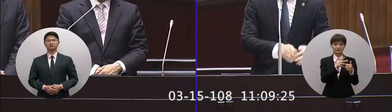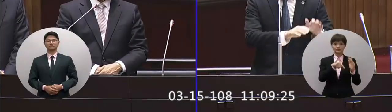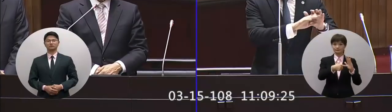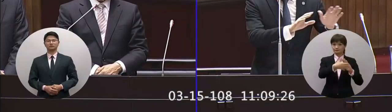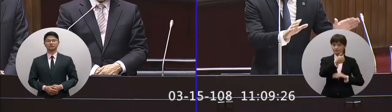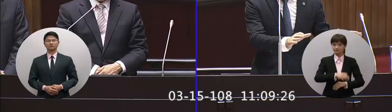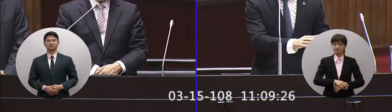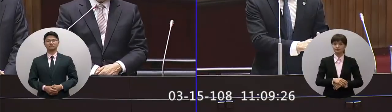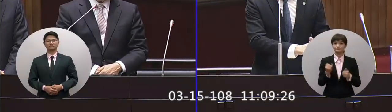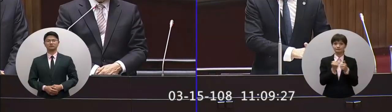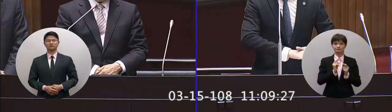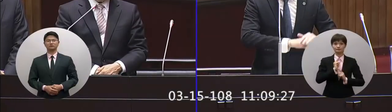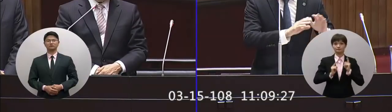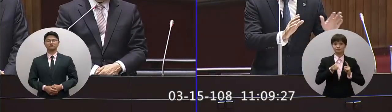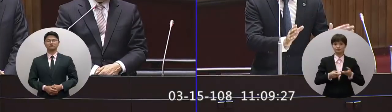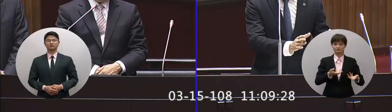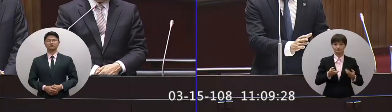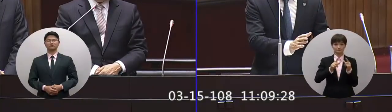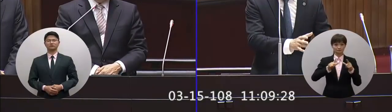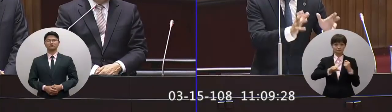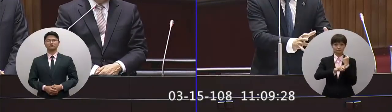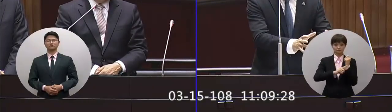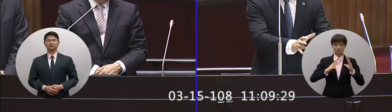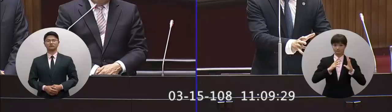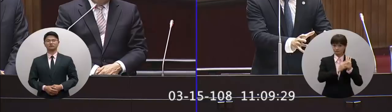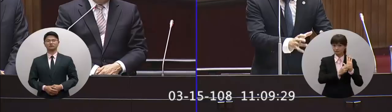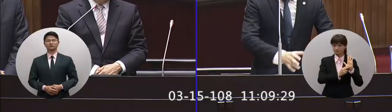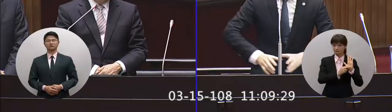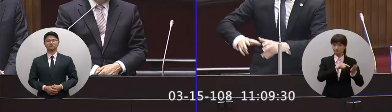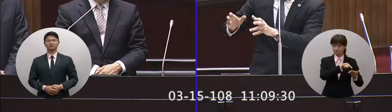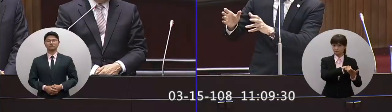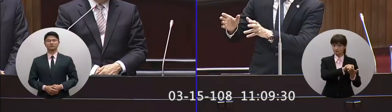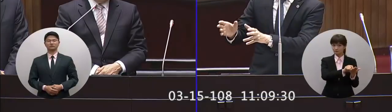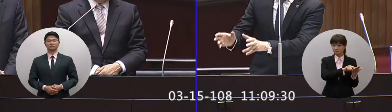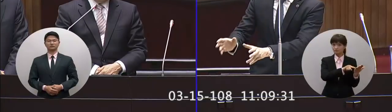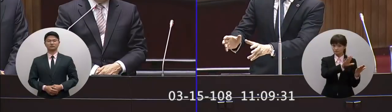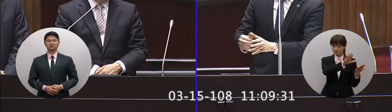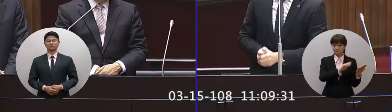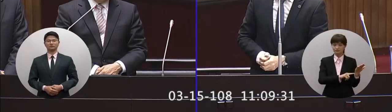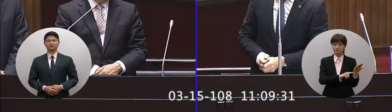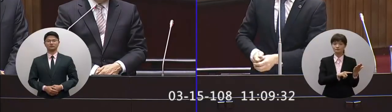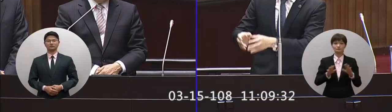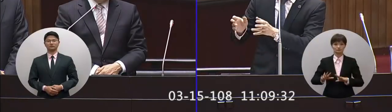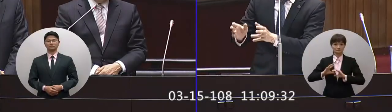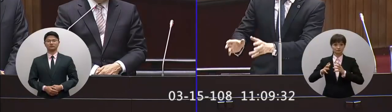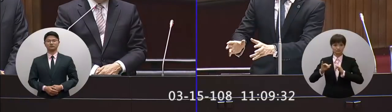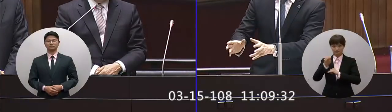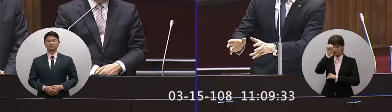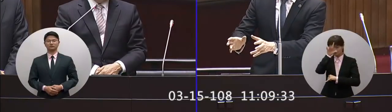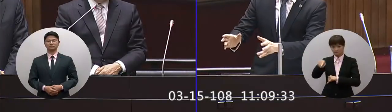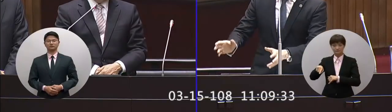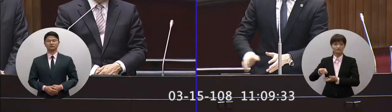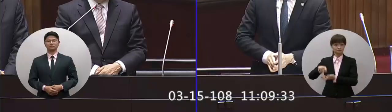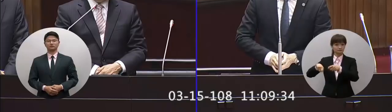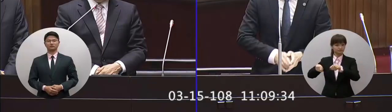长，伫婚姻自由即个部分，大法官的解说内底安尼讲的哦。啊，咱来看即嘛。国民党因推出的迄个版